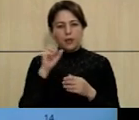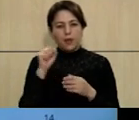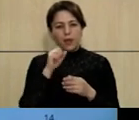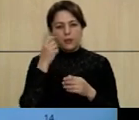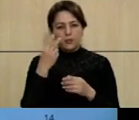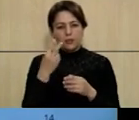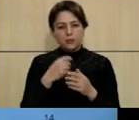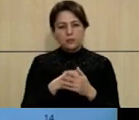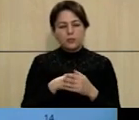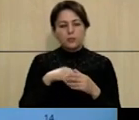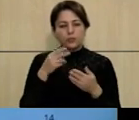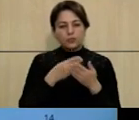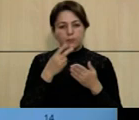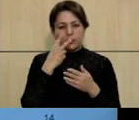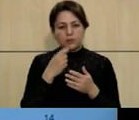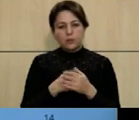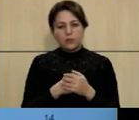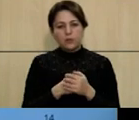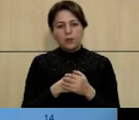AA2 chizmaga qarang.